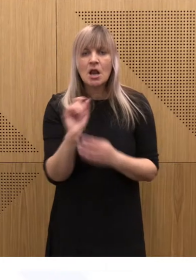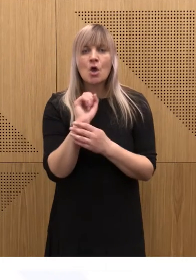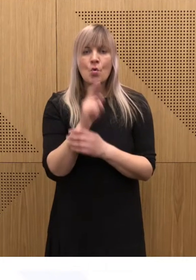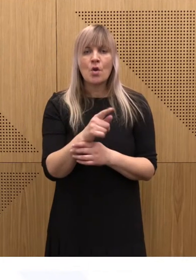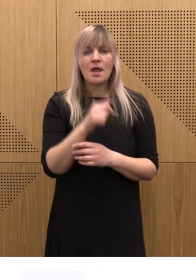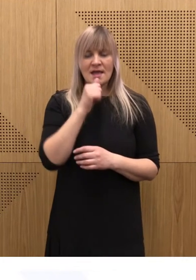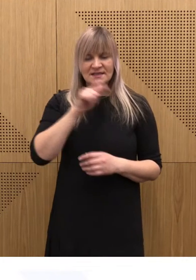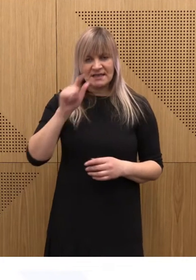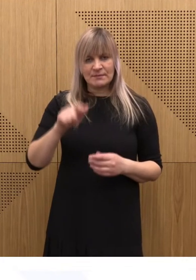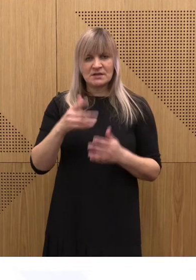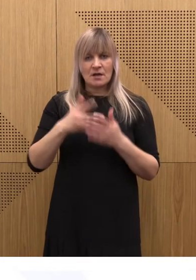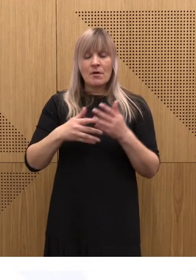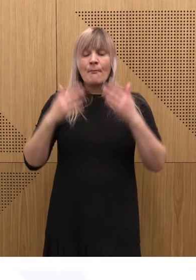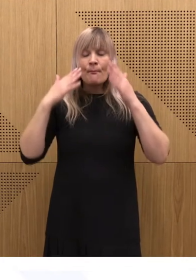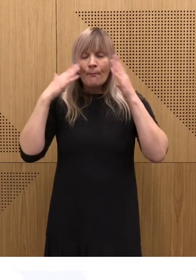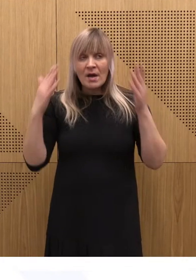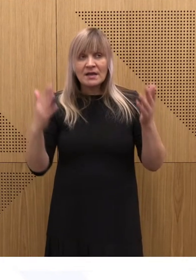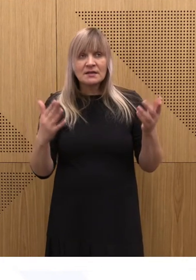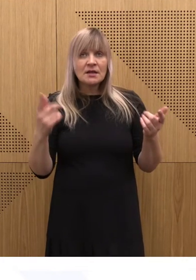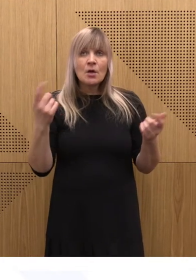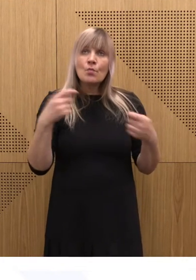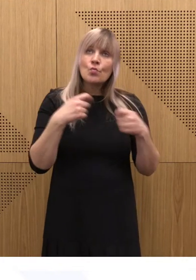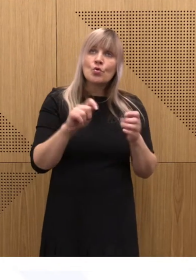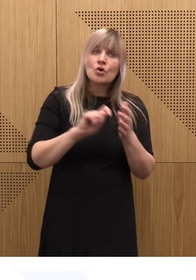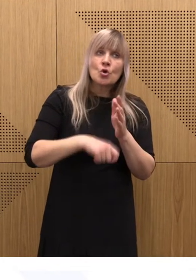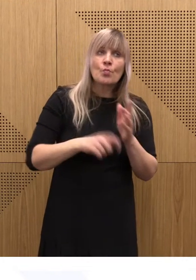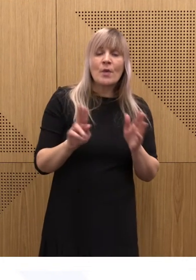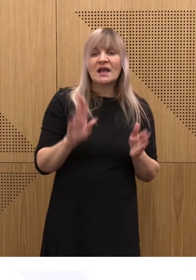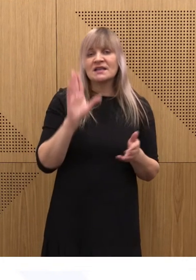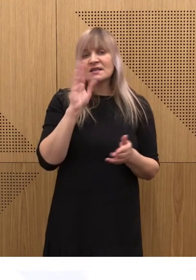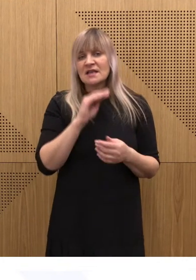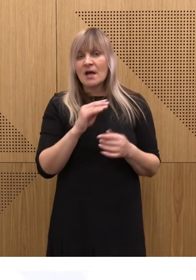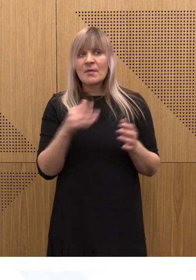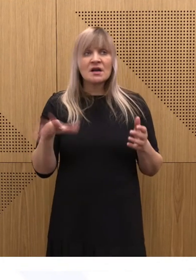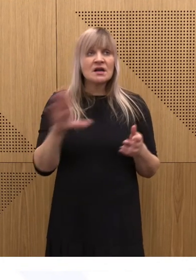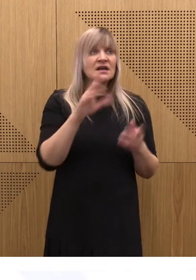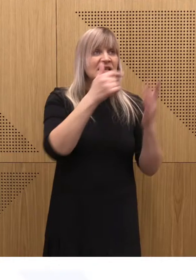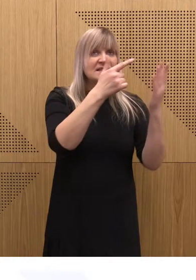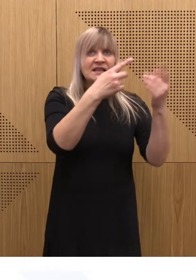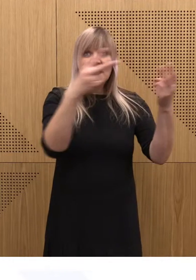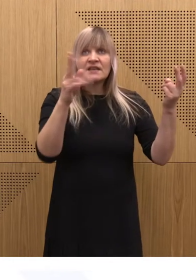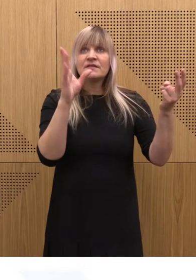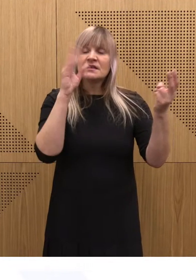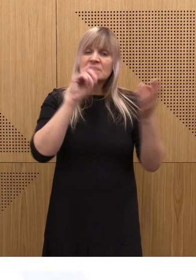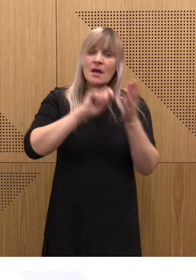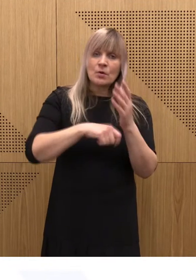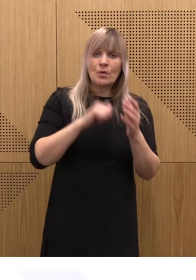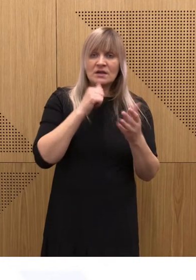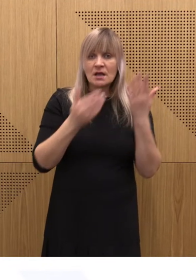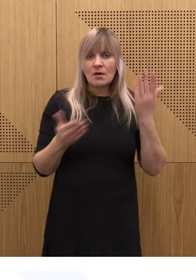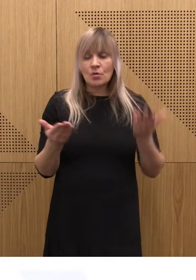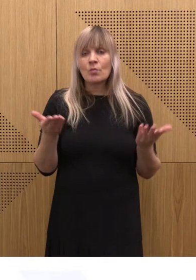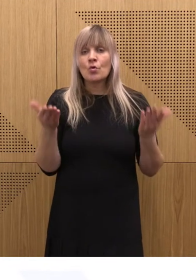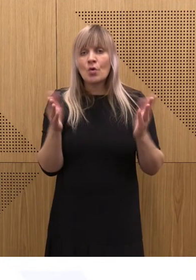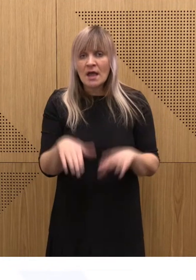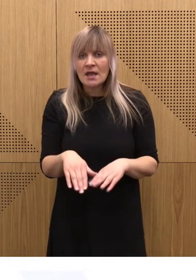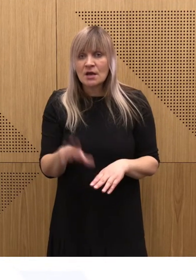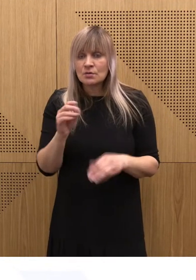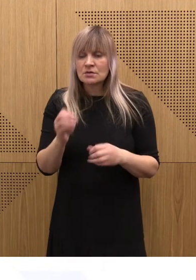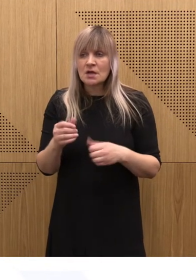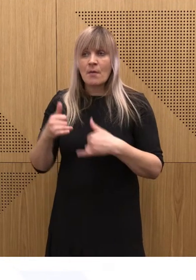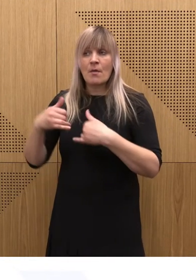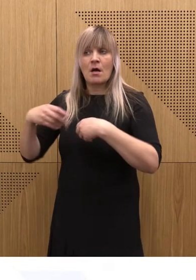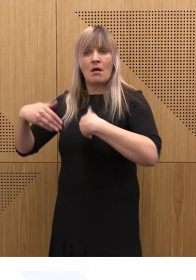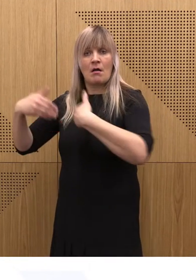see on sellepärast, et me ei tea, millised vaktsiinid saavad esimesele müügiloa, me ei tea seda, et kas nad kõik üldse saavad selle ja alati on võimalik ülejäänud vaktsiine kas annetada,